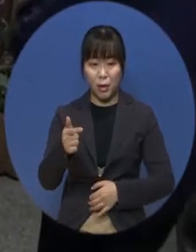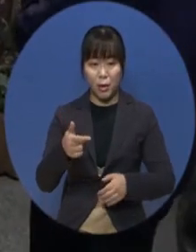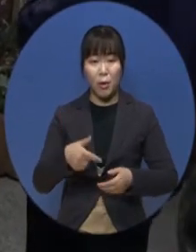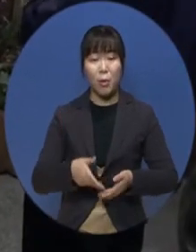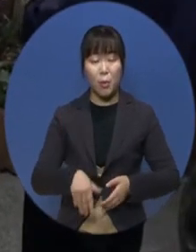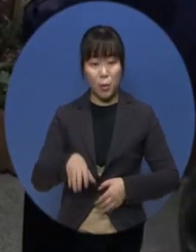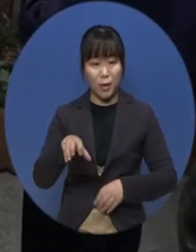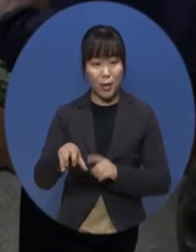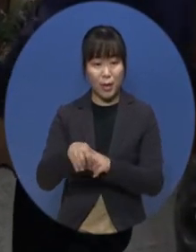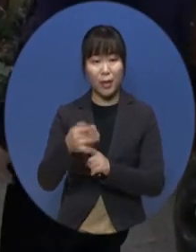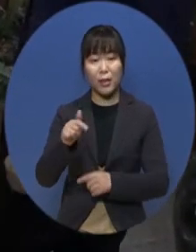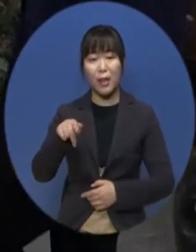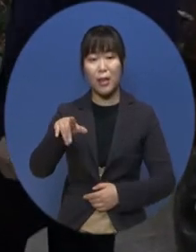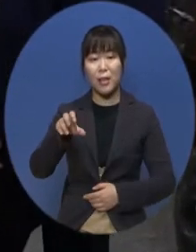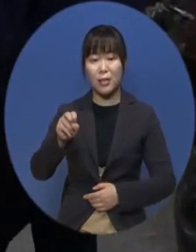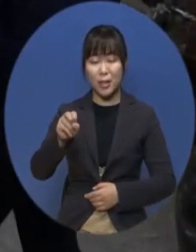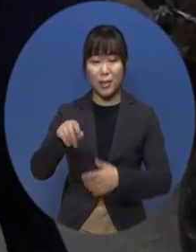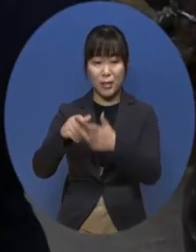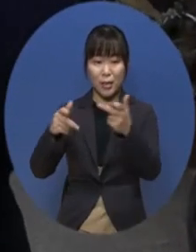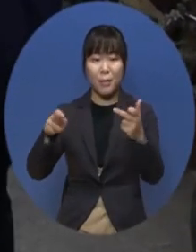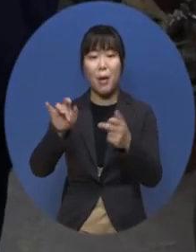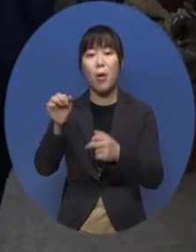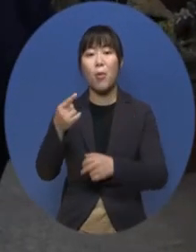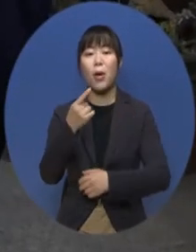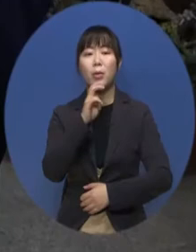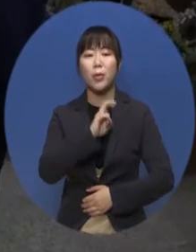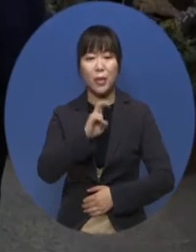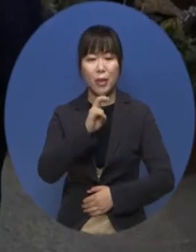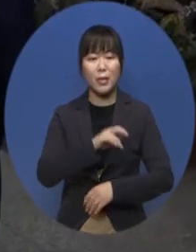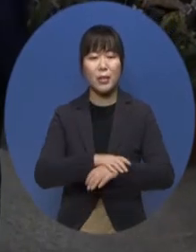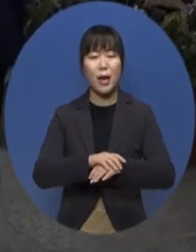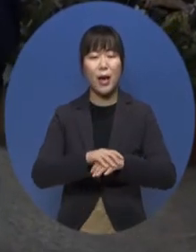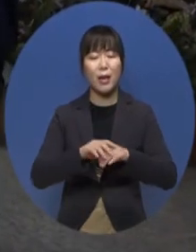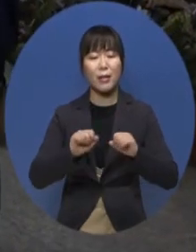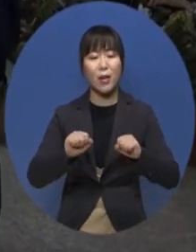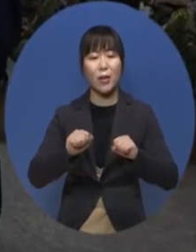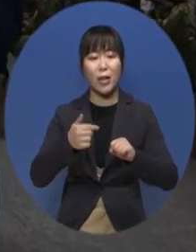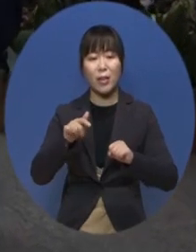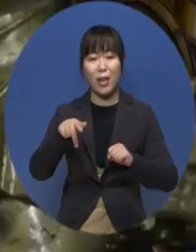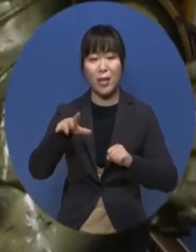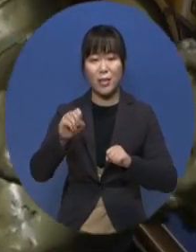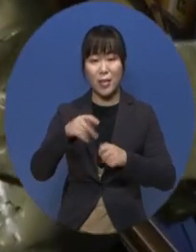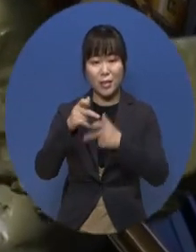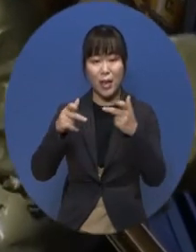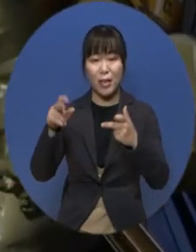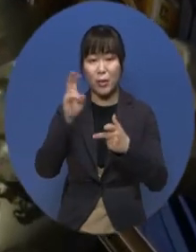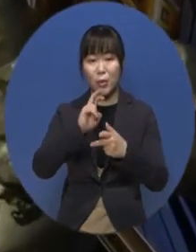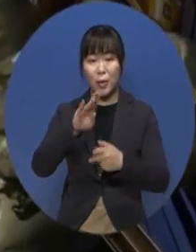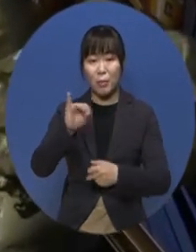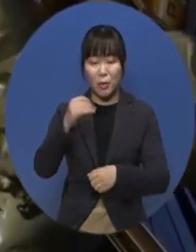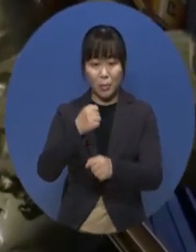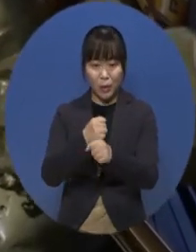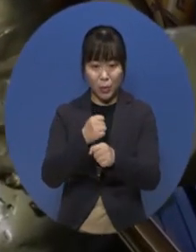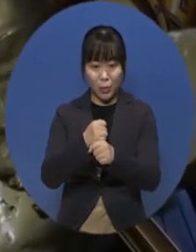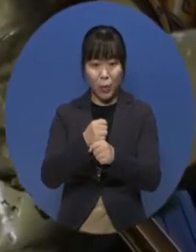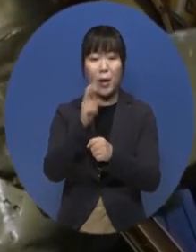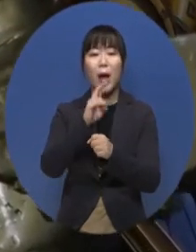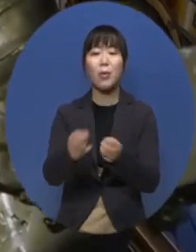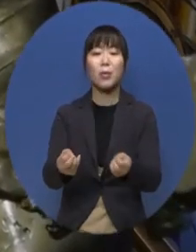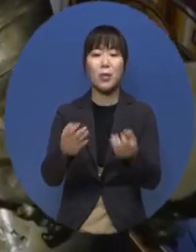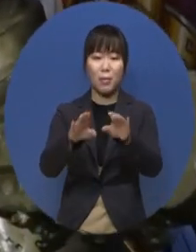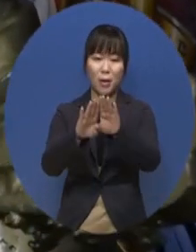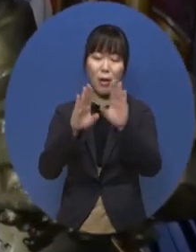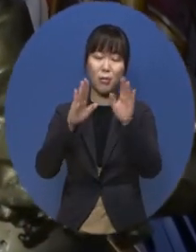정읍 내장산에 배우가 부른 잘릴거라 내장산아 노래비도 세우고 배우 가요제를 개최하는